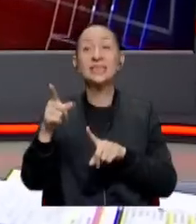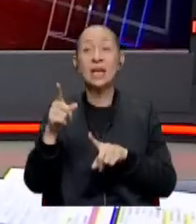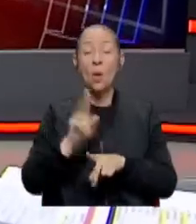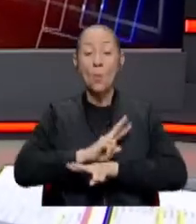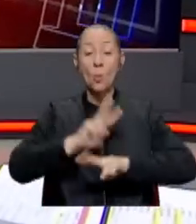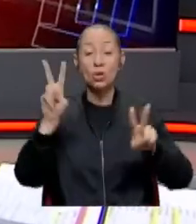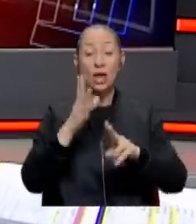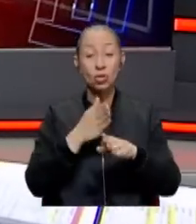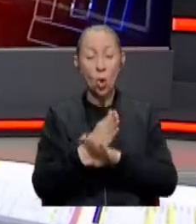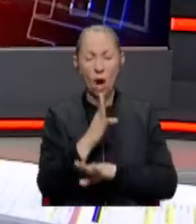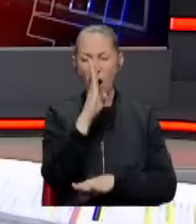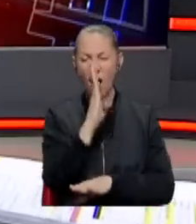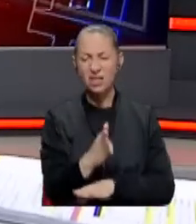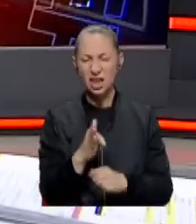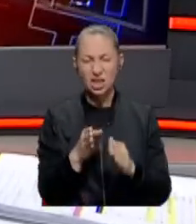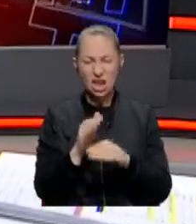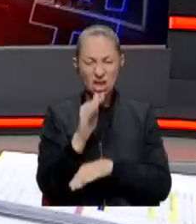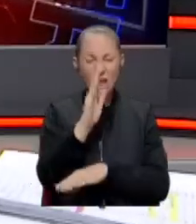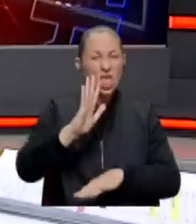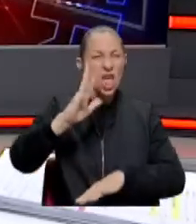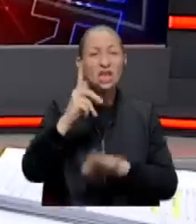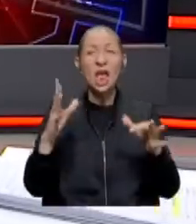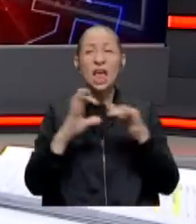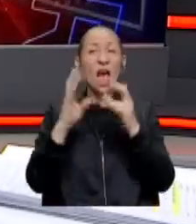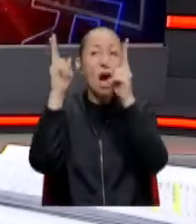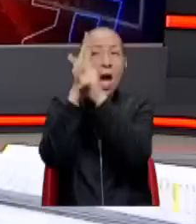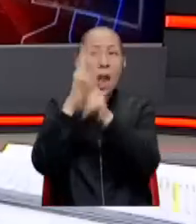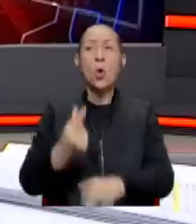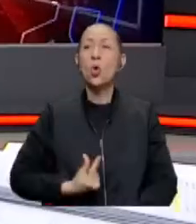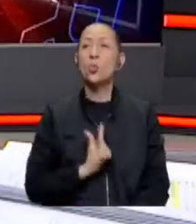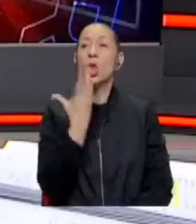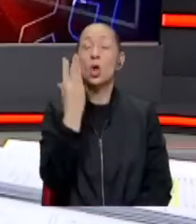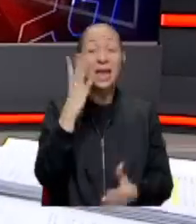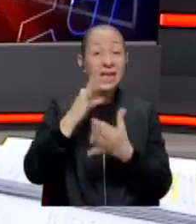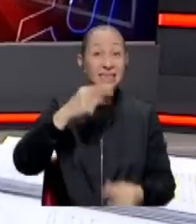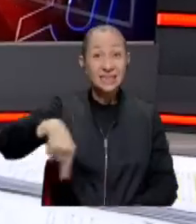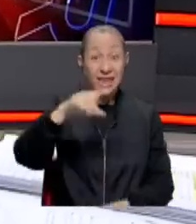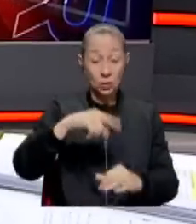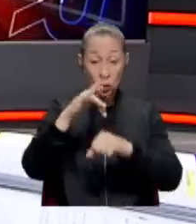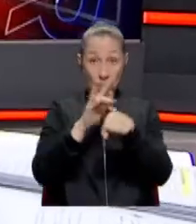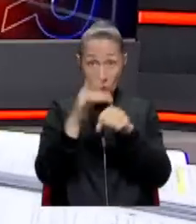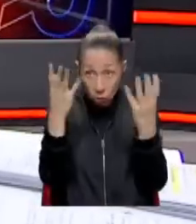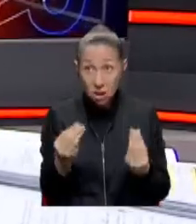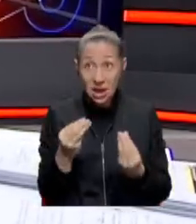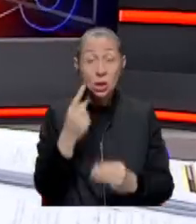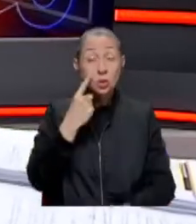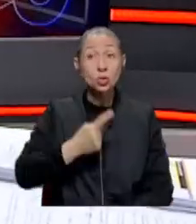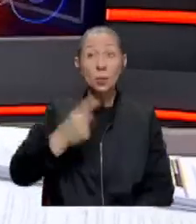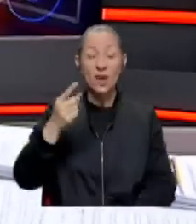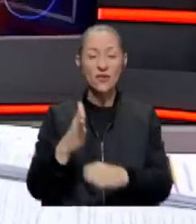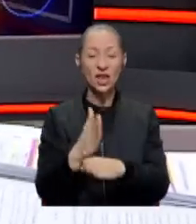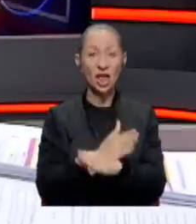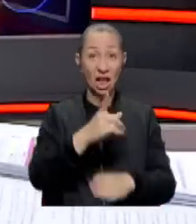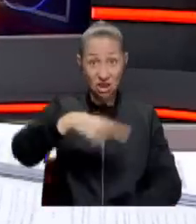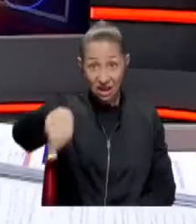modern doğru dürüst Adil yaşanılan Geleceğe dair hayalleri umutları olabilen insanların Ülkesi olacaksak cumhuriyetin